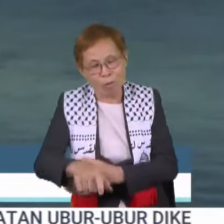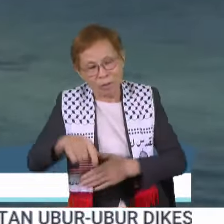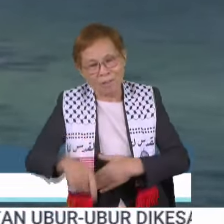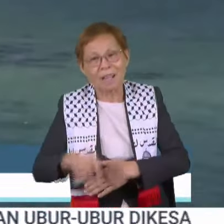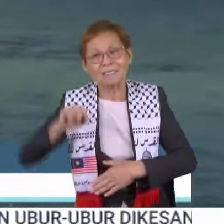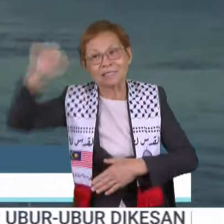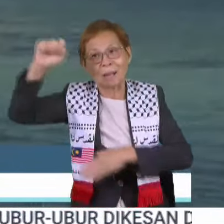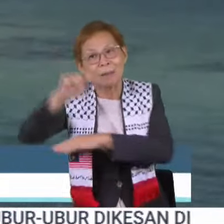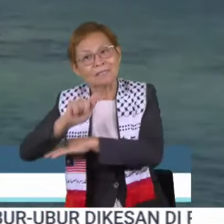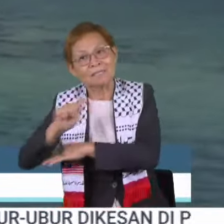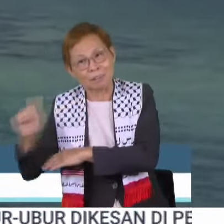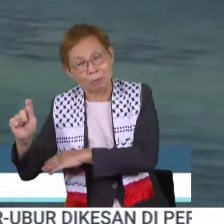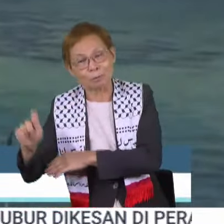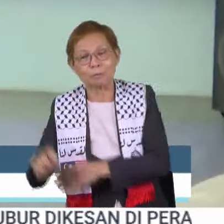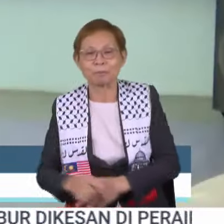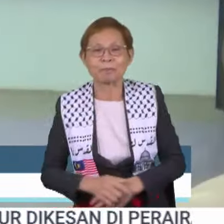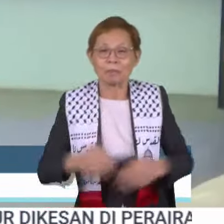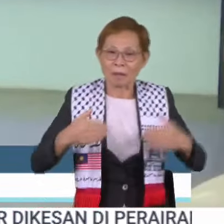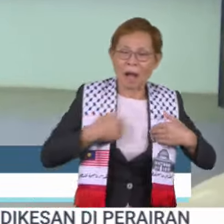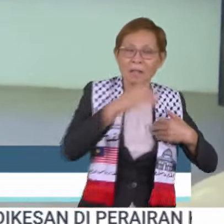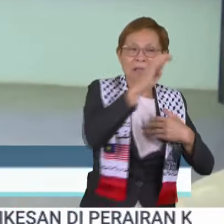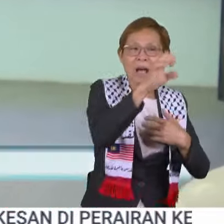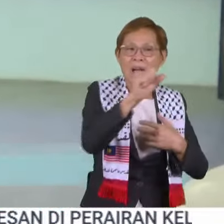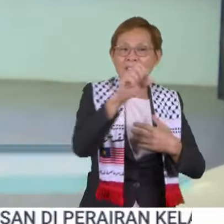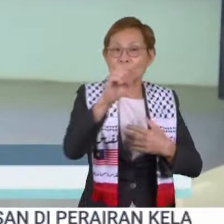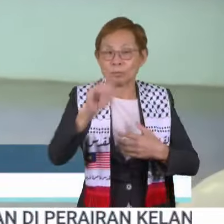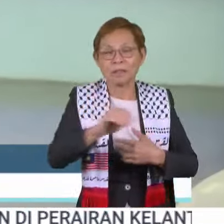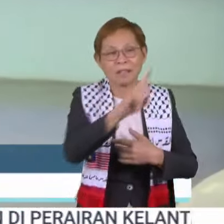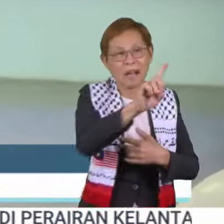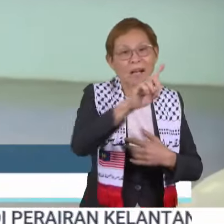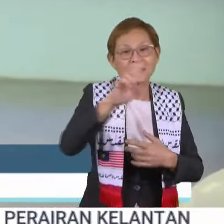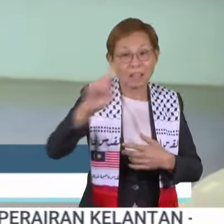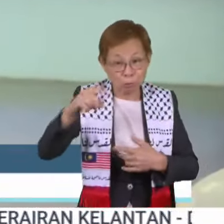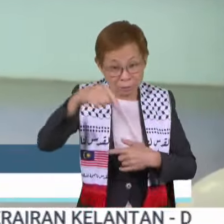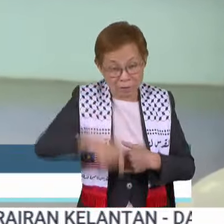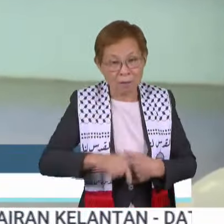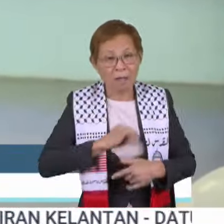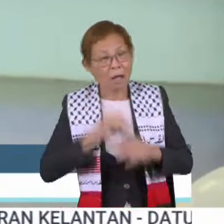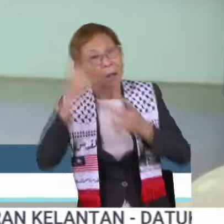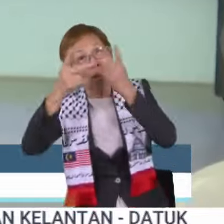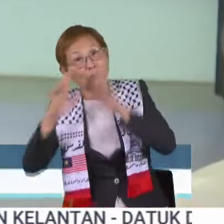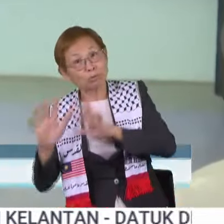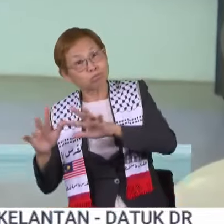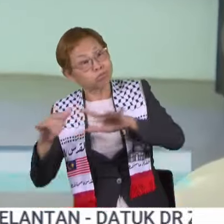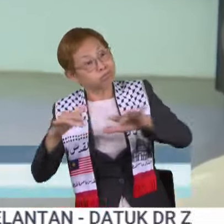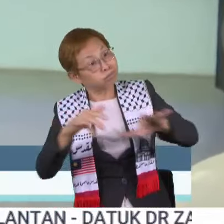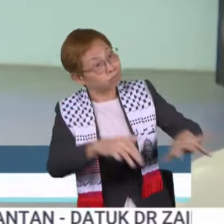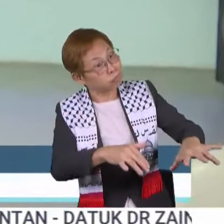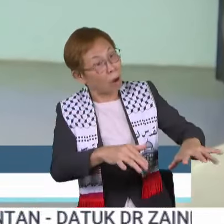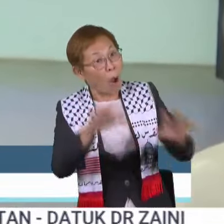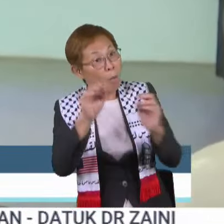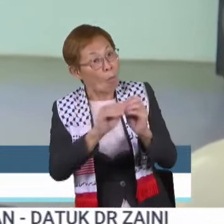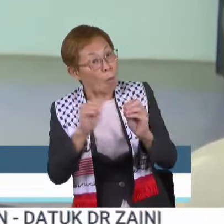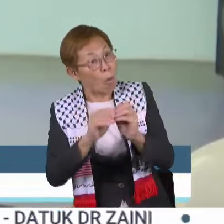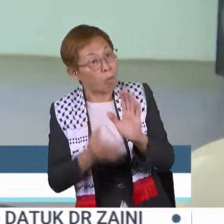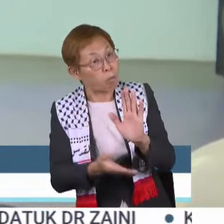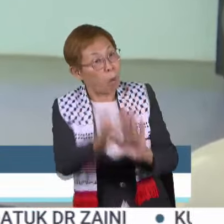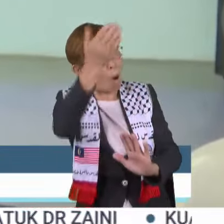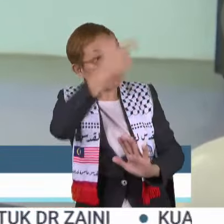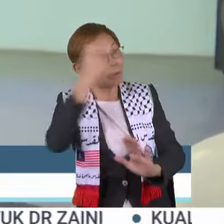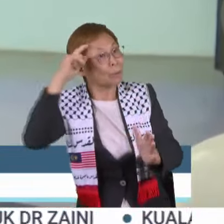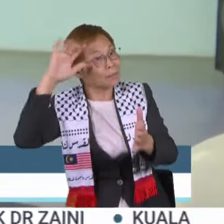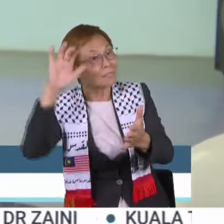Timur Sabah adanya esom 11 tahun di lahadatu ni saya dapat lihat kemasukan pelancong ke hadatu semakin meningkat kerana mereka